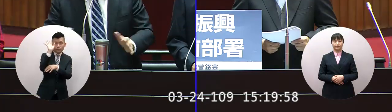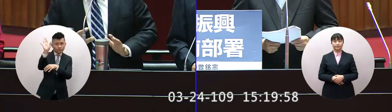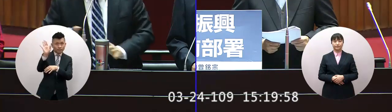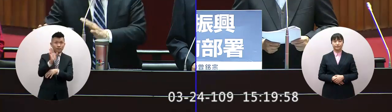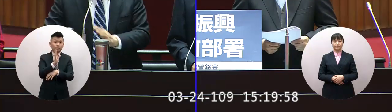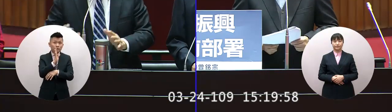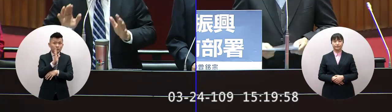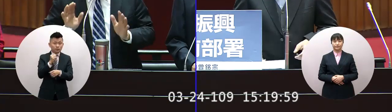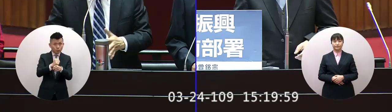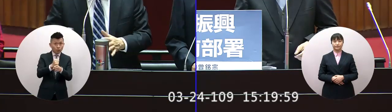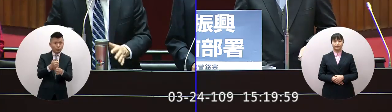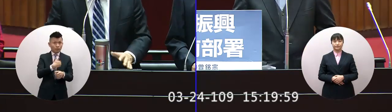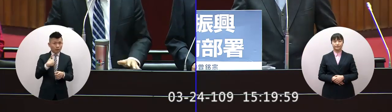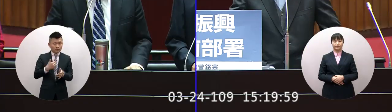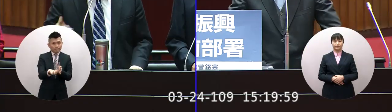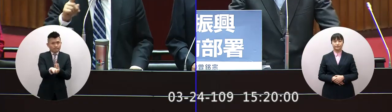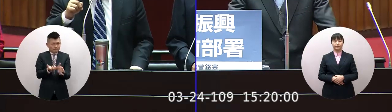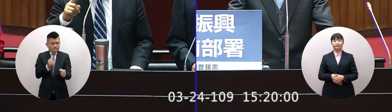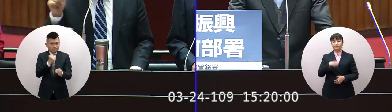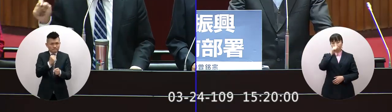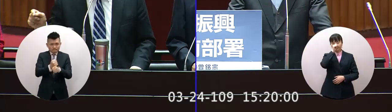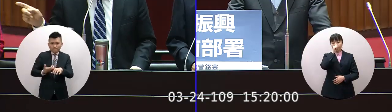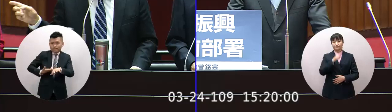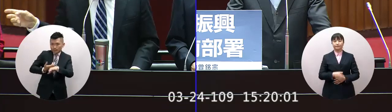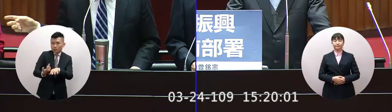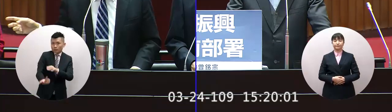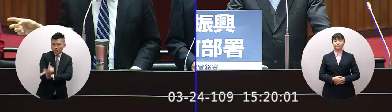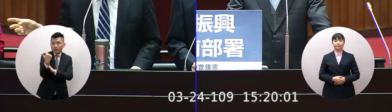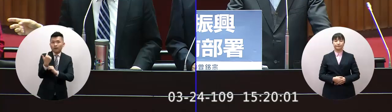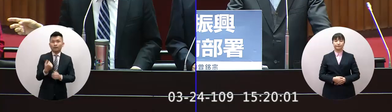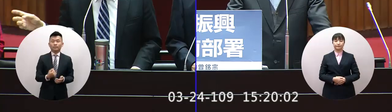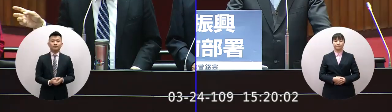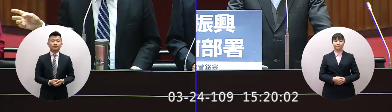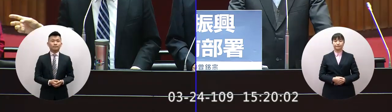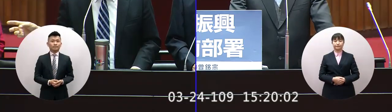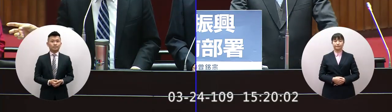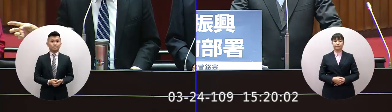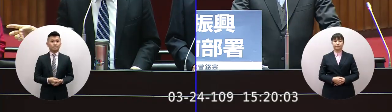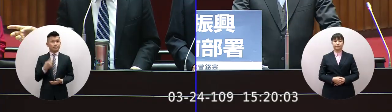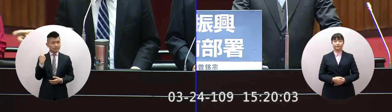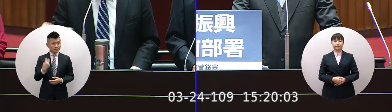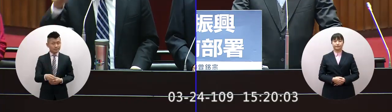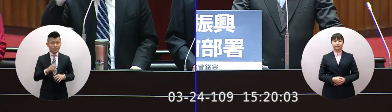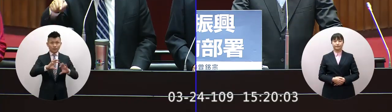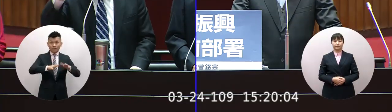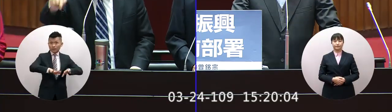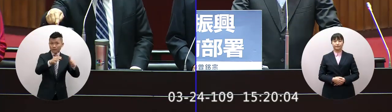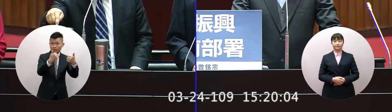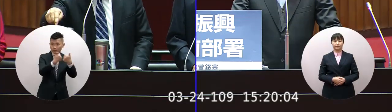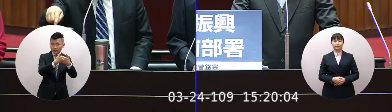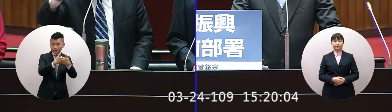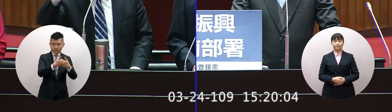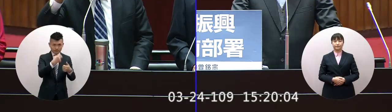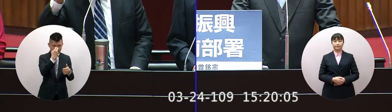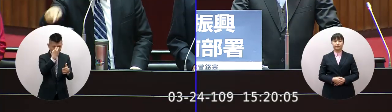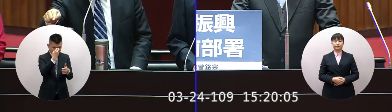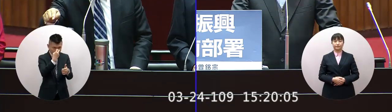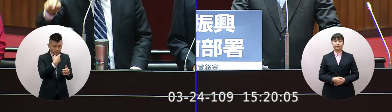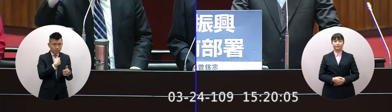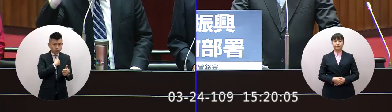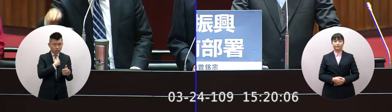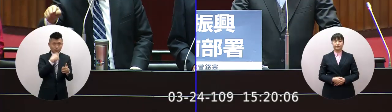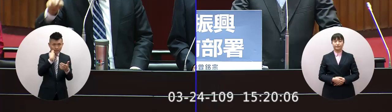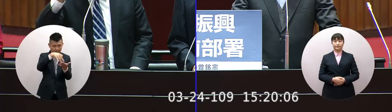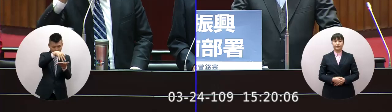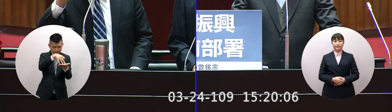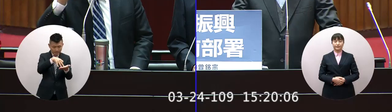当做的提前大力做。 好， 所以这的啊，搁请在咱国发会不但紧盯，而且列